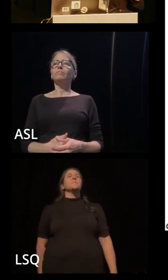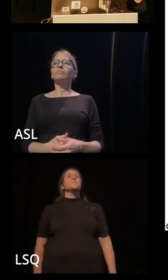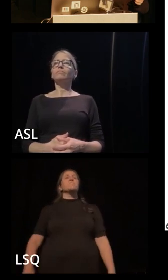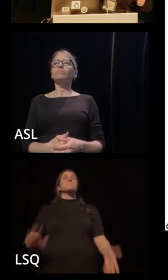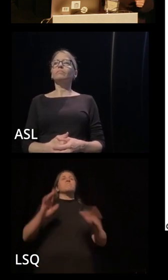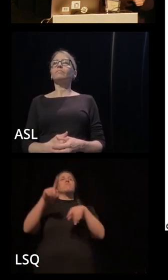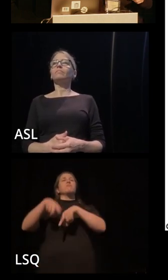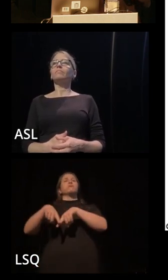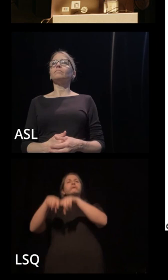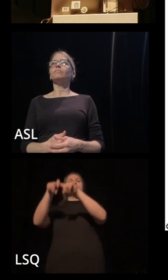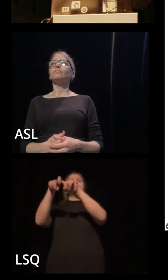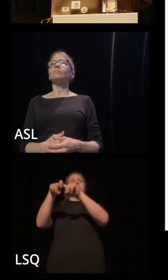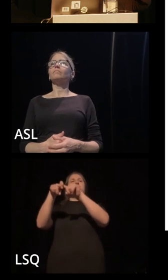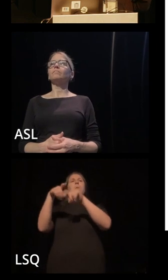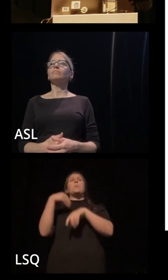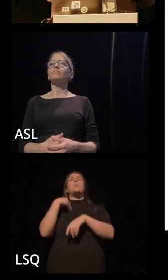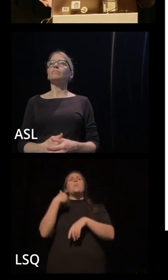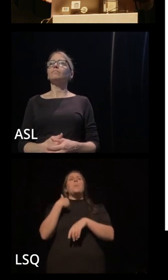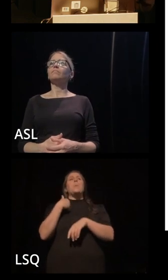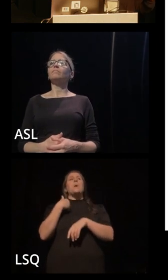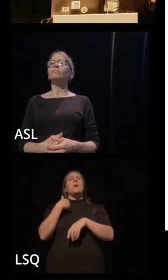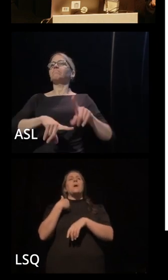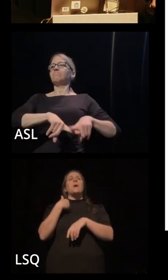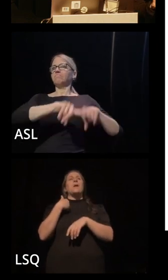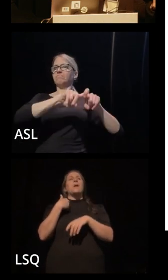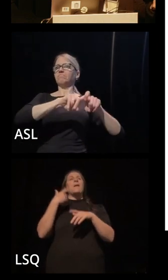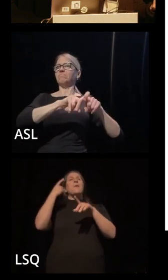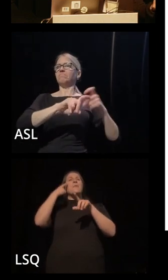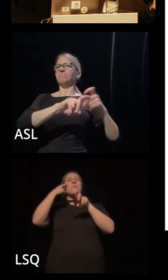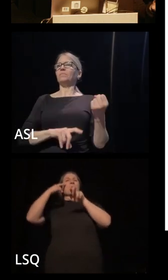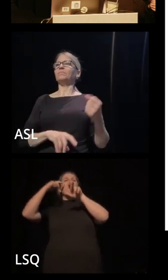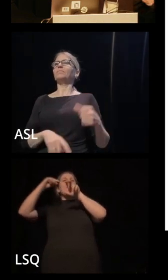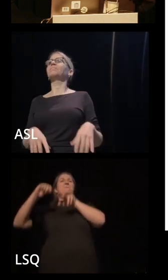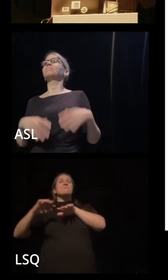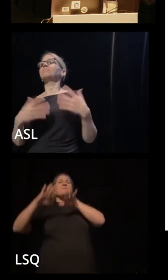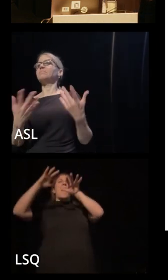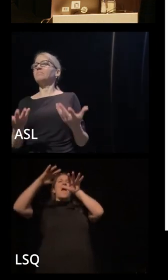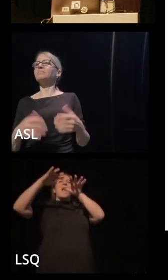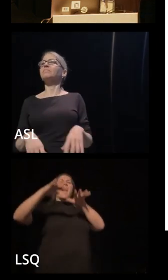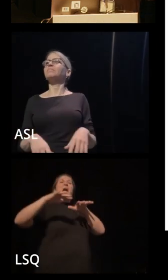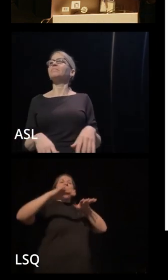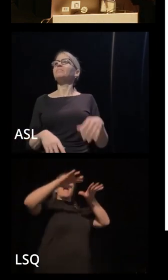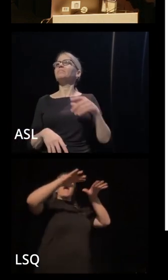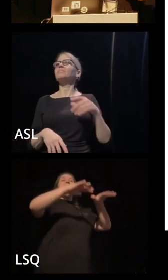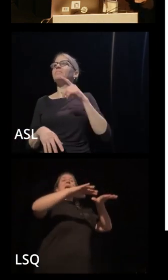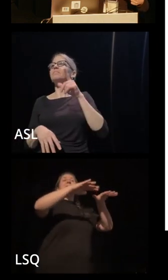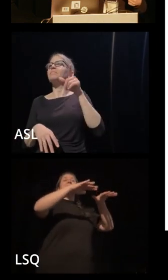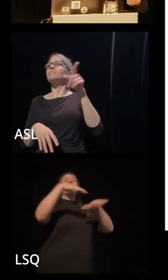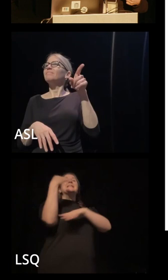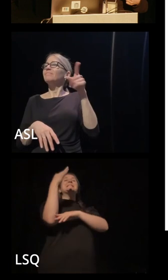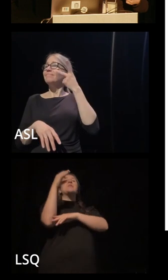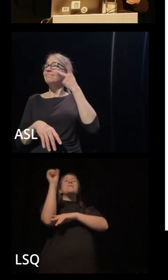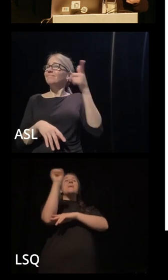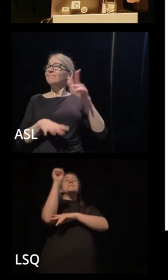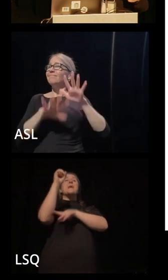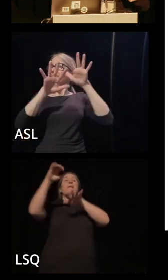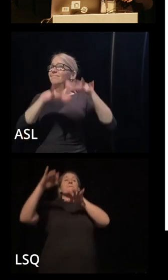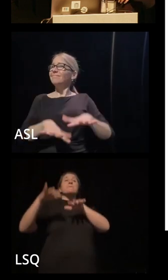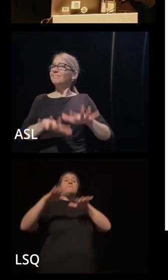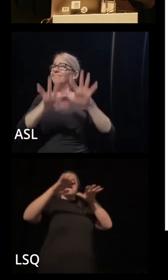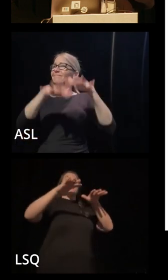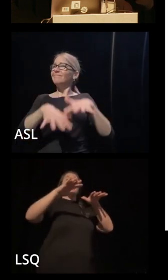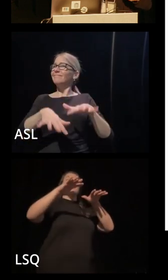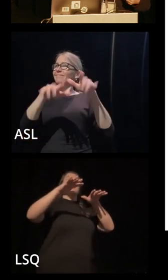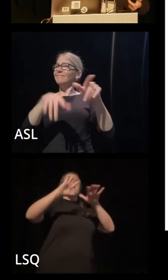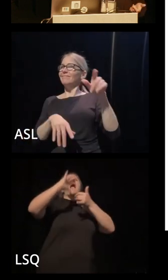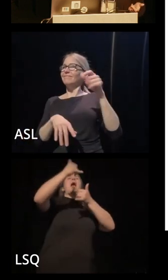Je l'arrête parce que, en fait, j'avais joué cette idée de vague qui passait à travers le 19e siècle pour ramener la vague d'immigration irlandaise